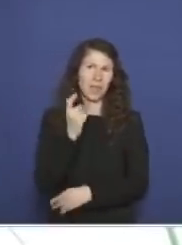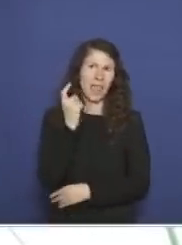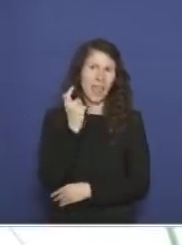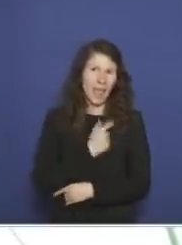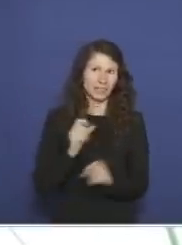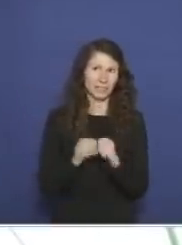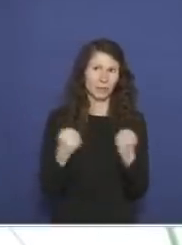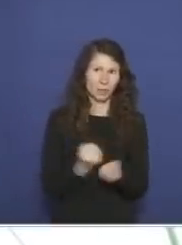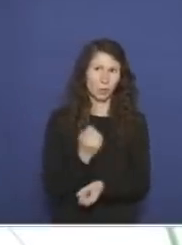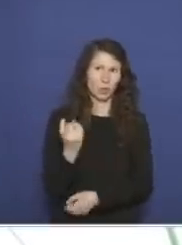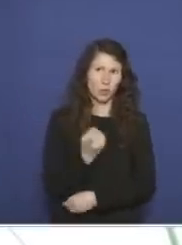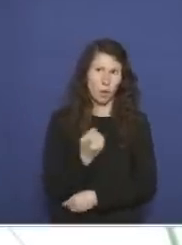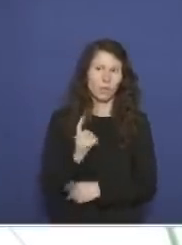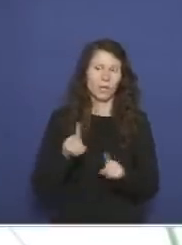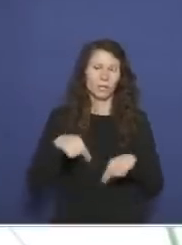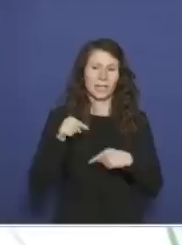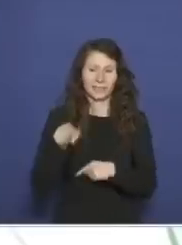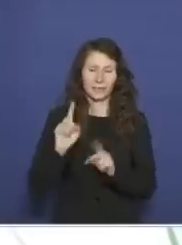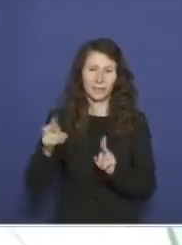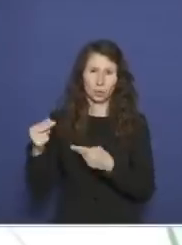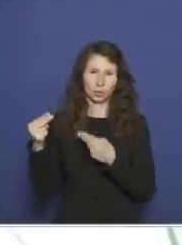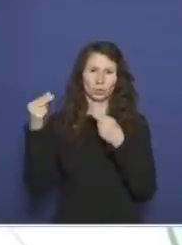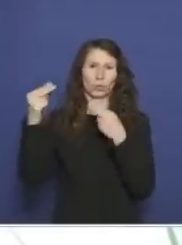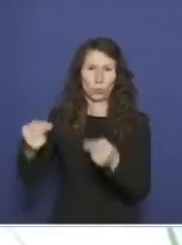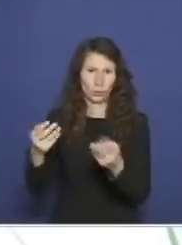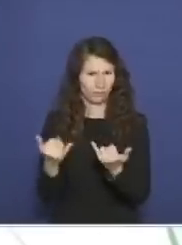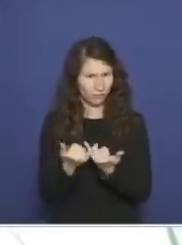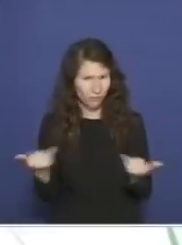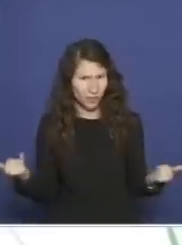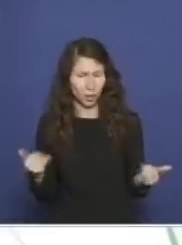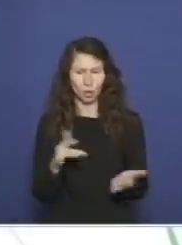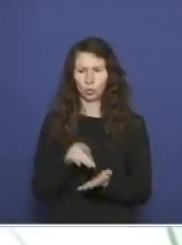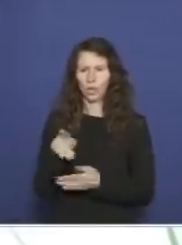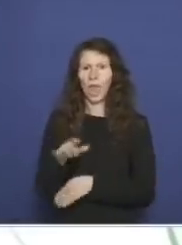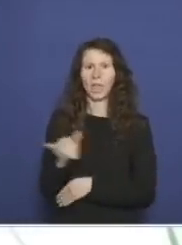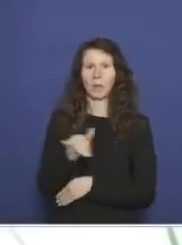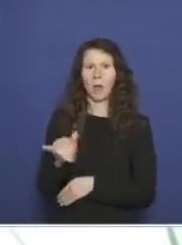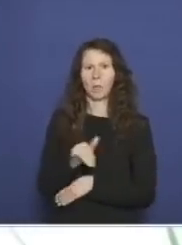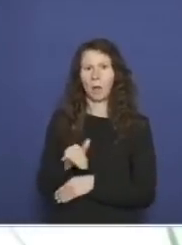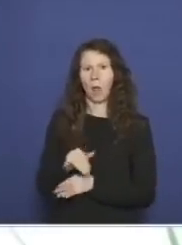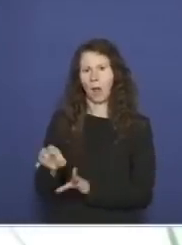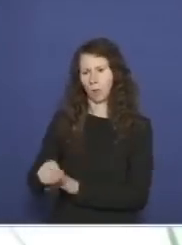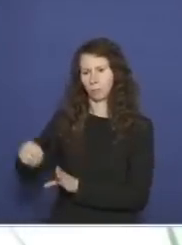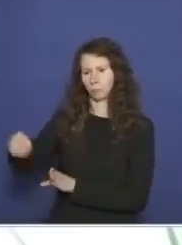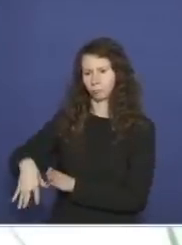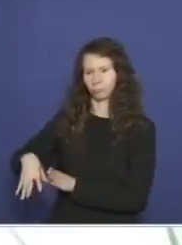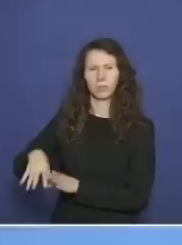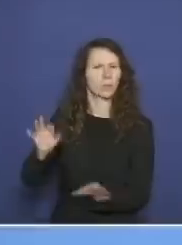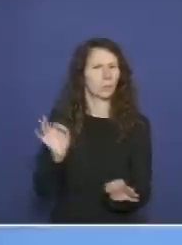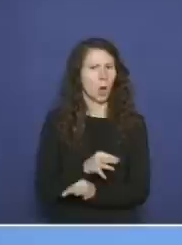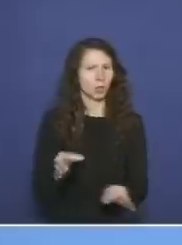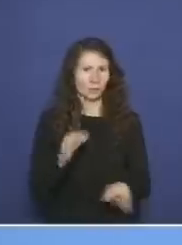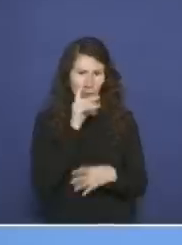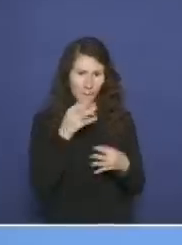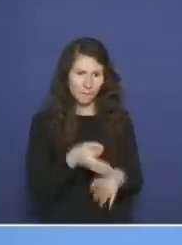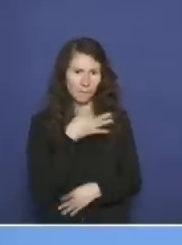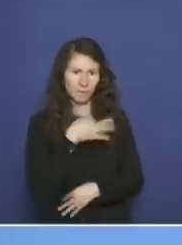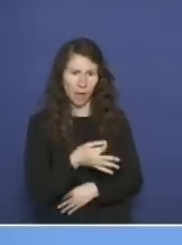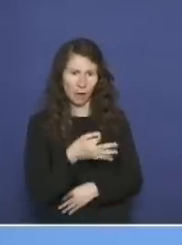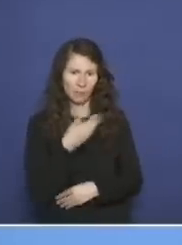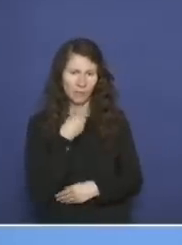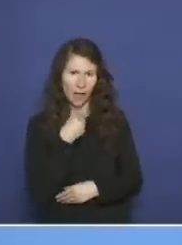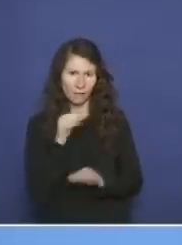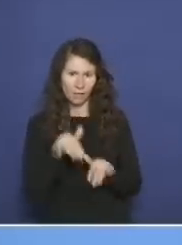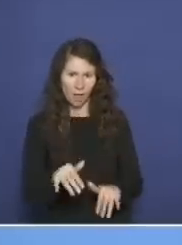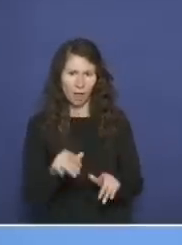reaktivieren? Denn davon wird ja häufig gesprochen, dass die ja dann nicht für immer weg sein müsste und dass man sie auch zurückholen könnte, wenn der Bedarf ist. Danke. Also mein Ziel aus heutiger